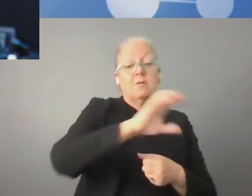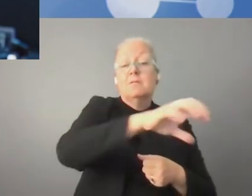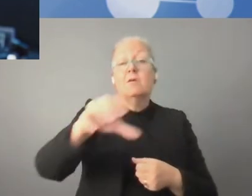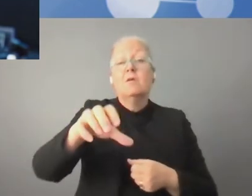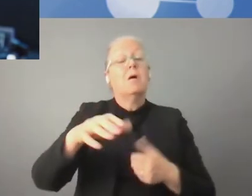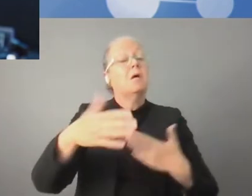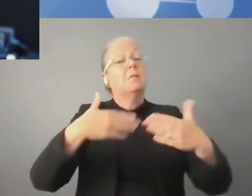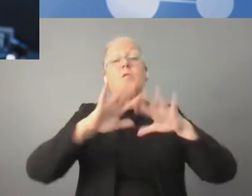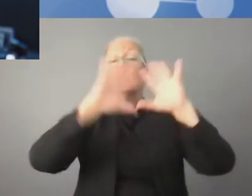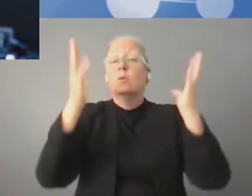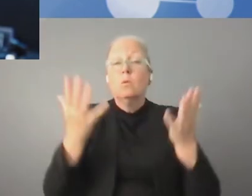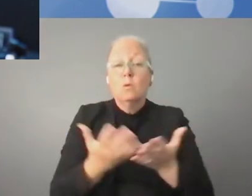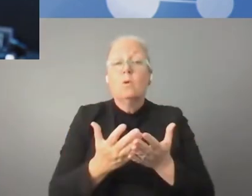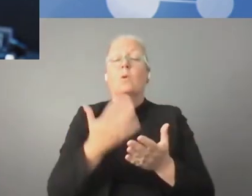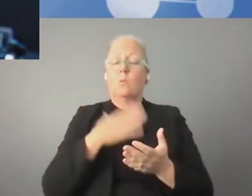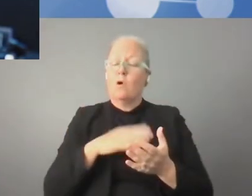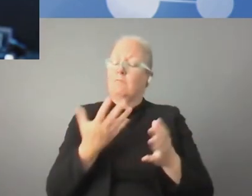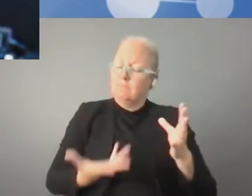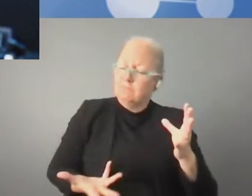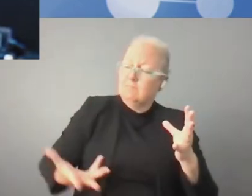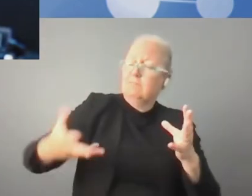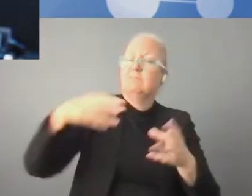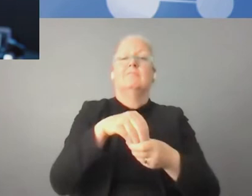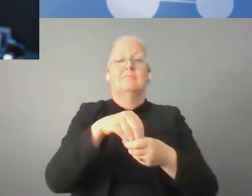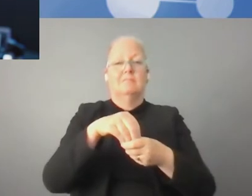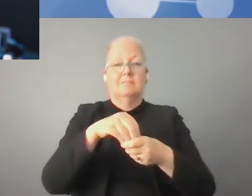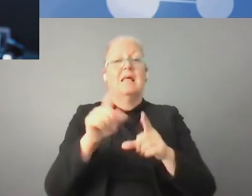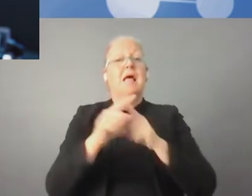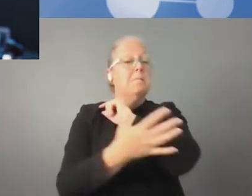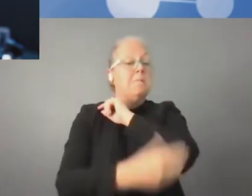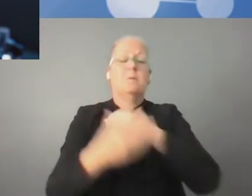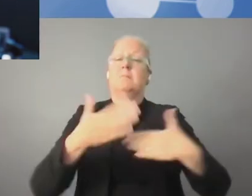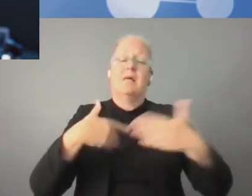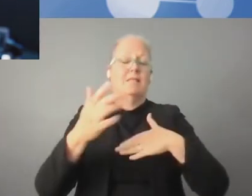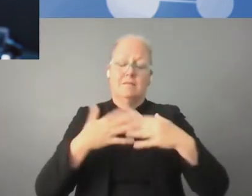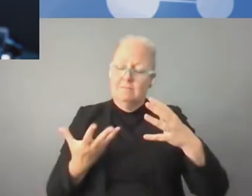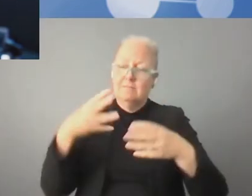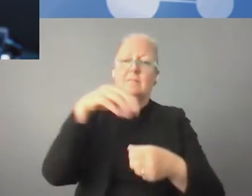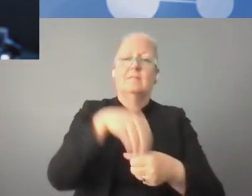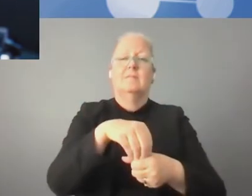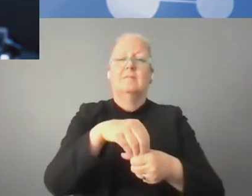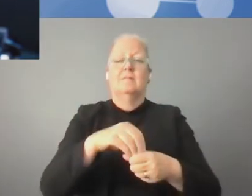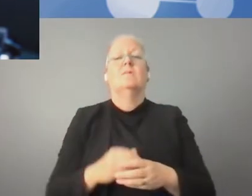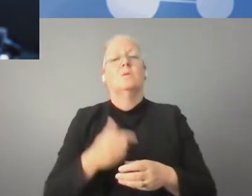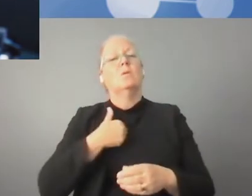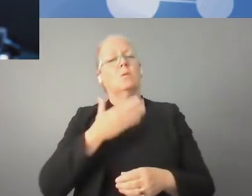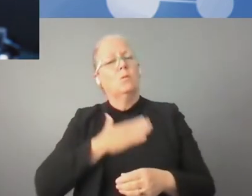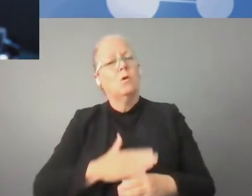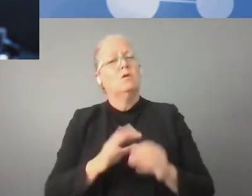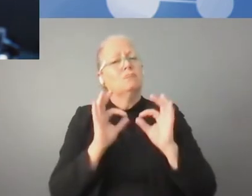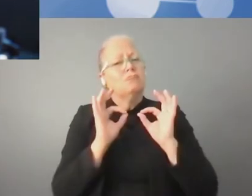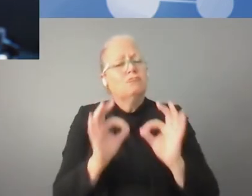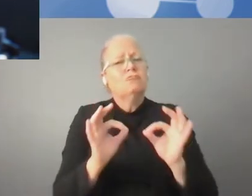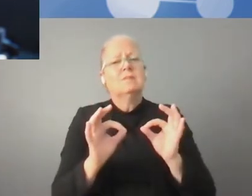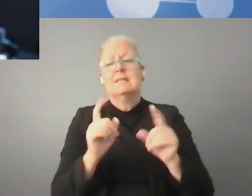技术发展电子技术的国家，我们想保证所有单